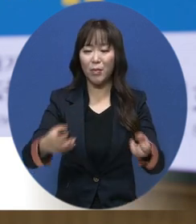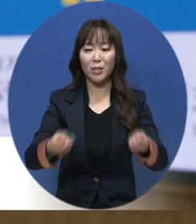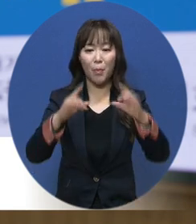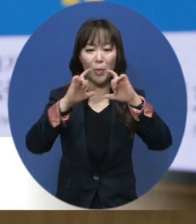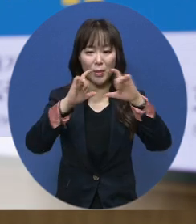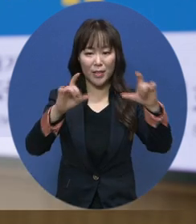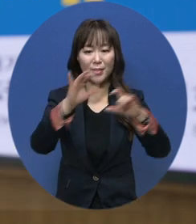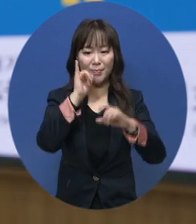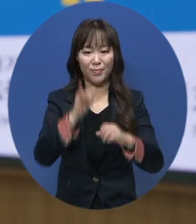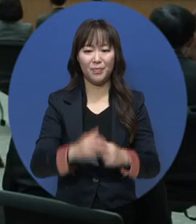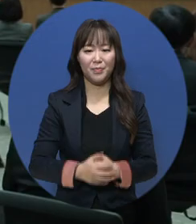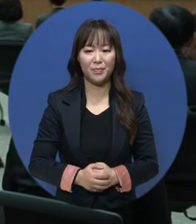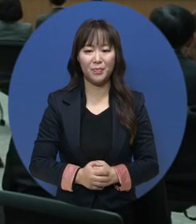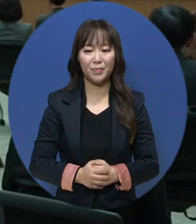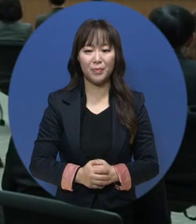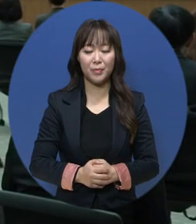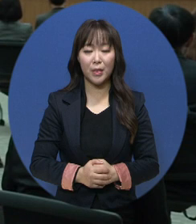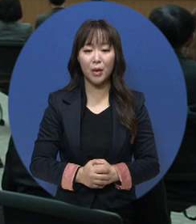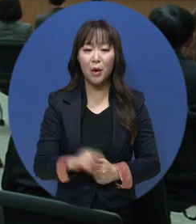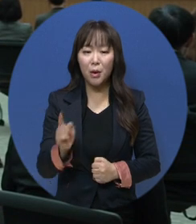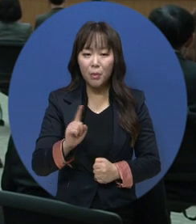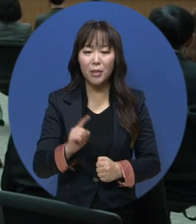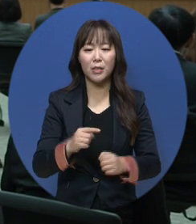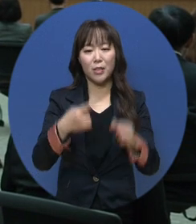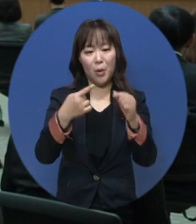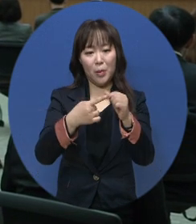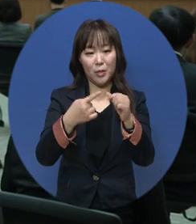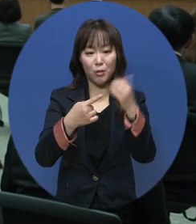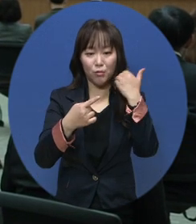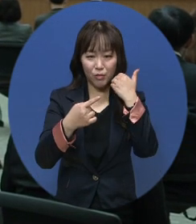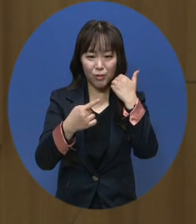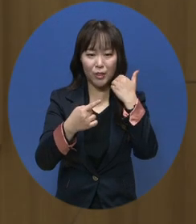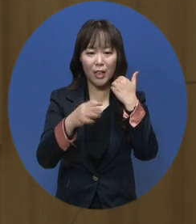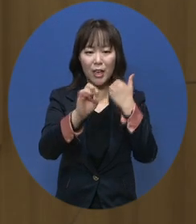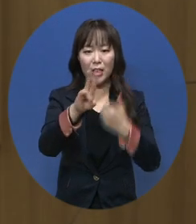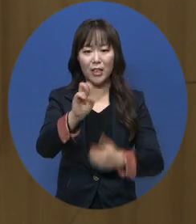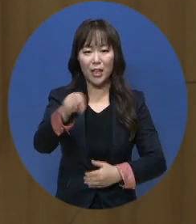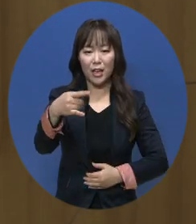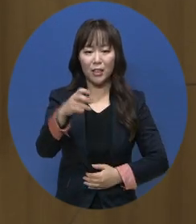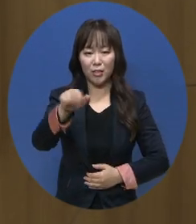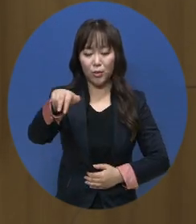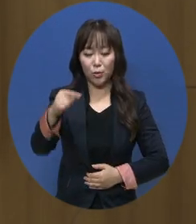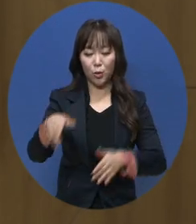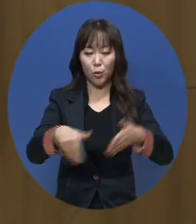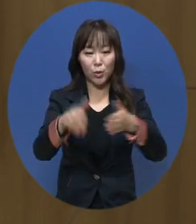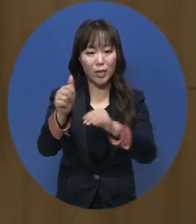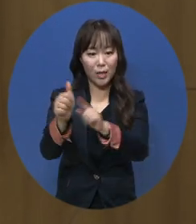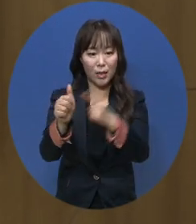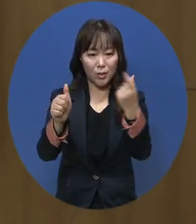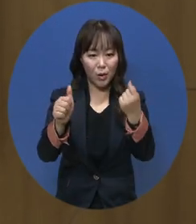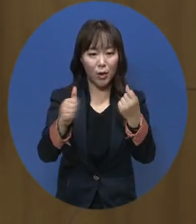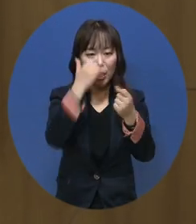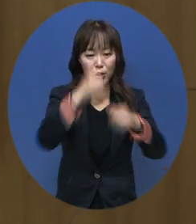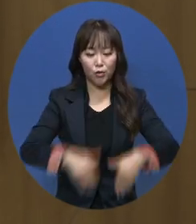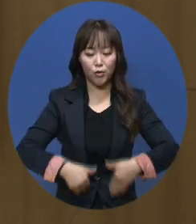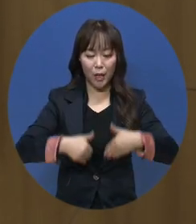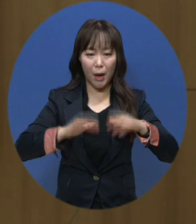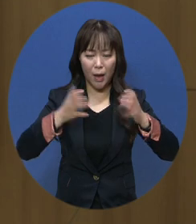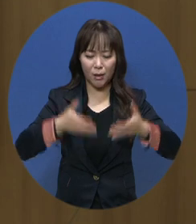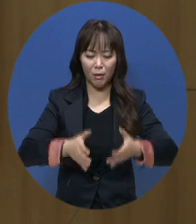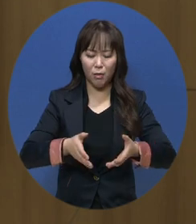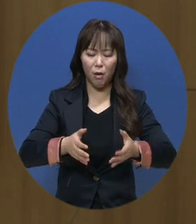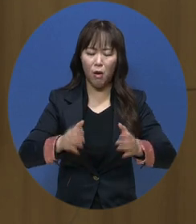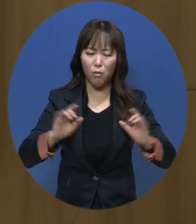하게 되었습니다. 릴레이 챌린지의 첫 번째 주자는 양승조 도지사를 비롯해 충남 저출산